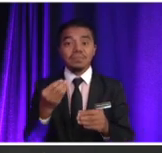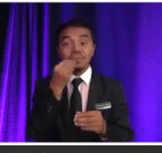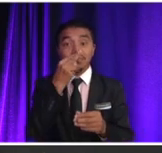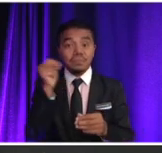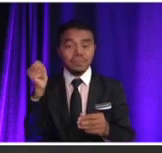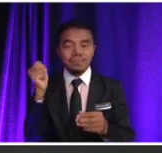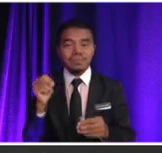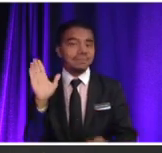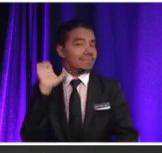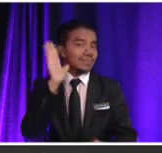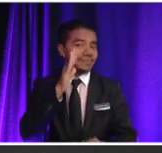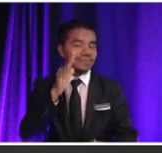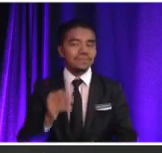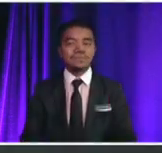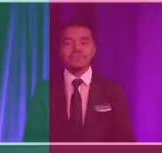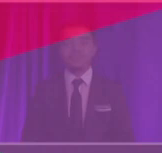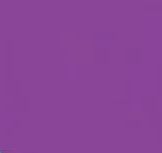guru kita hari ini